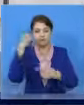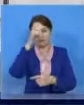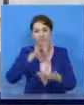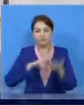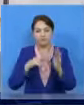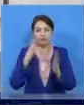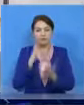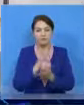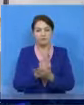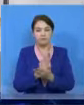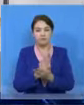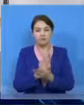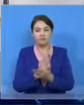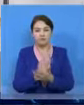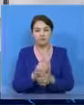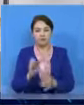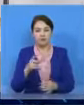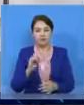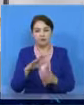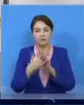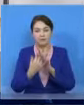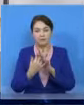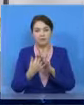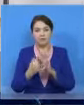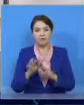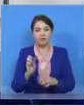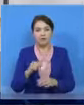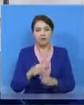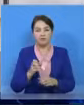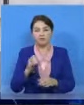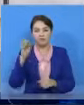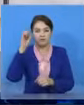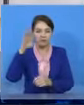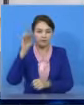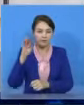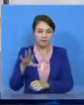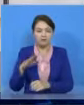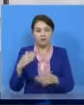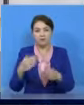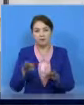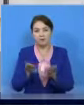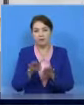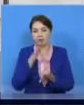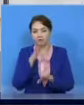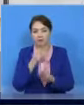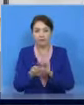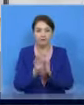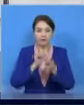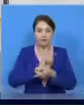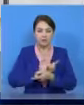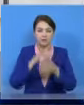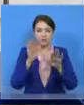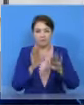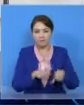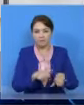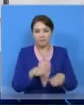бар. Біздерге амандық болса сол Жағабұлақ ауылының тозығы жеткен шамдарды, светодиодты қазіргі заманауи түрдегі шамдарға ауыстыру. Одан